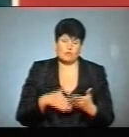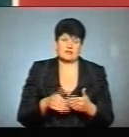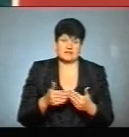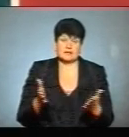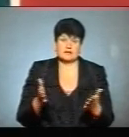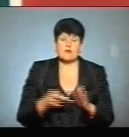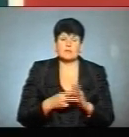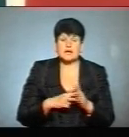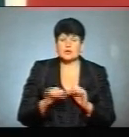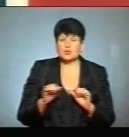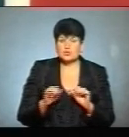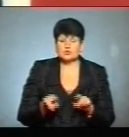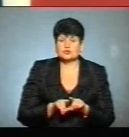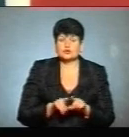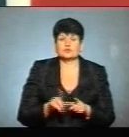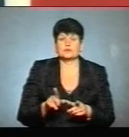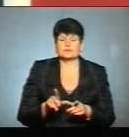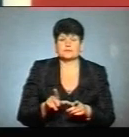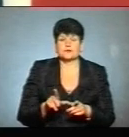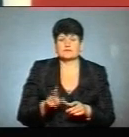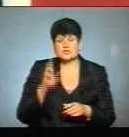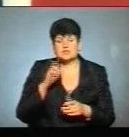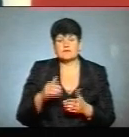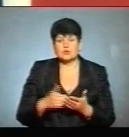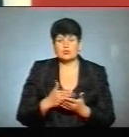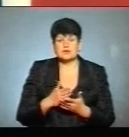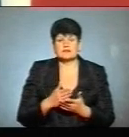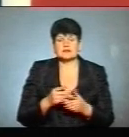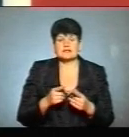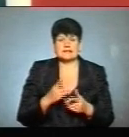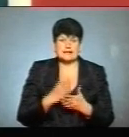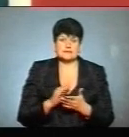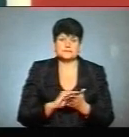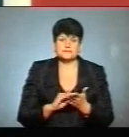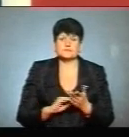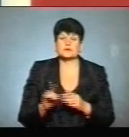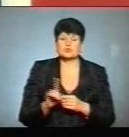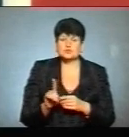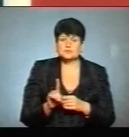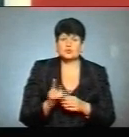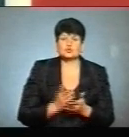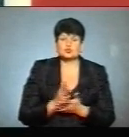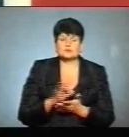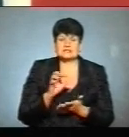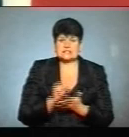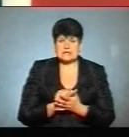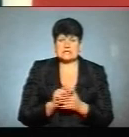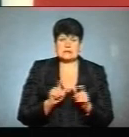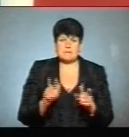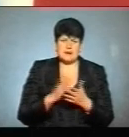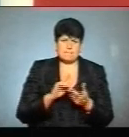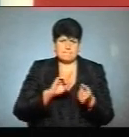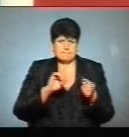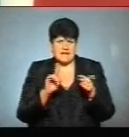також уряду щодо державної політики у сфері зайнятості населення йдеться і про те, що служба зайнятості має перетворитися